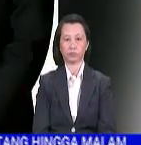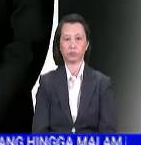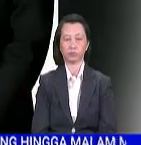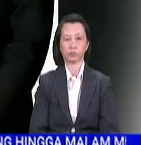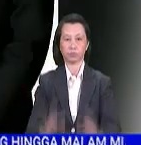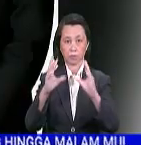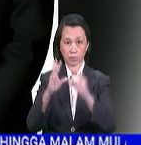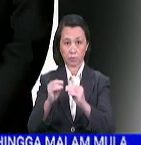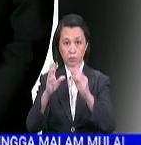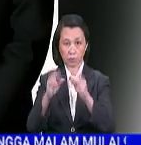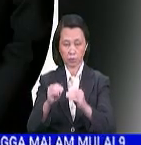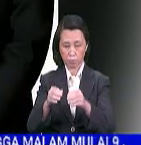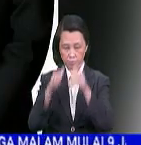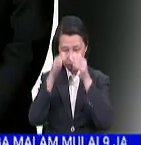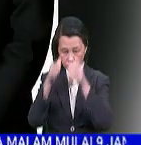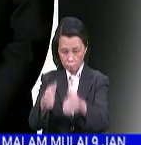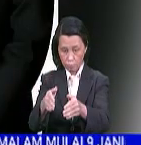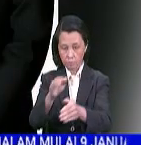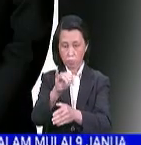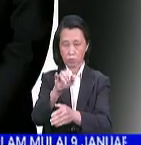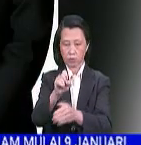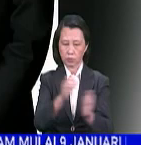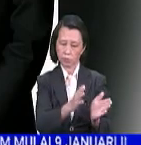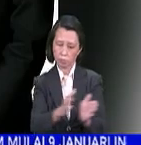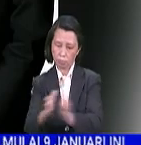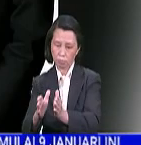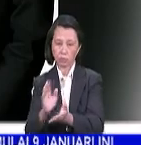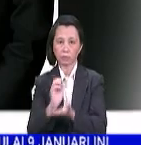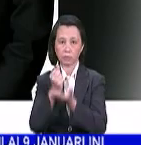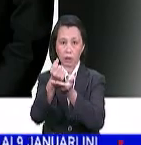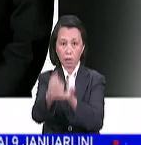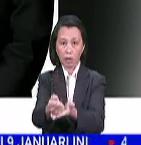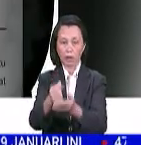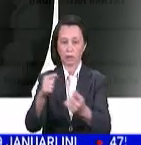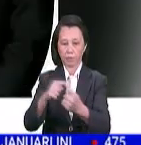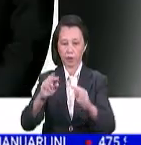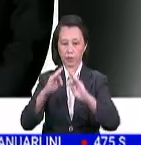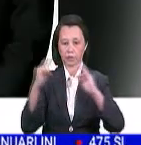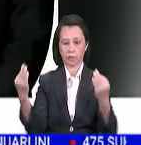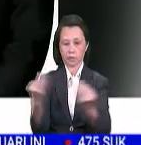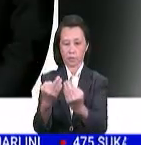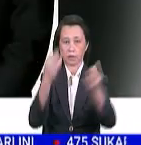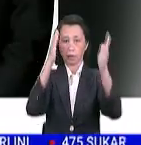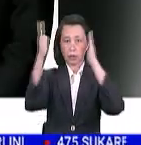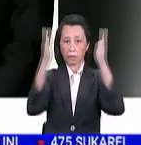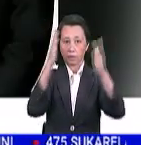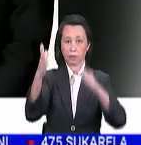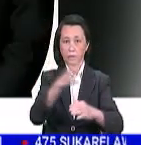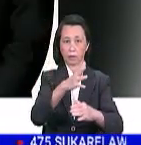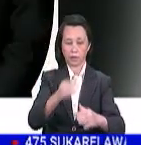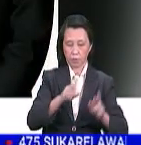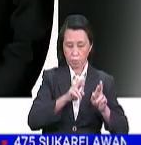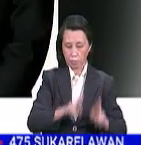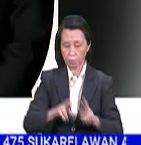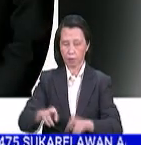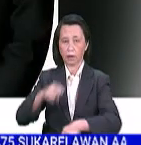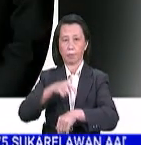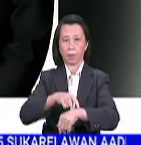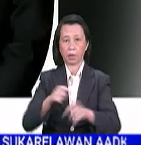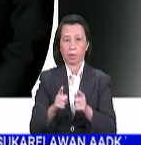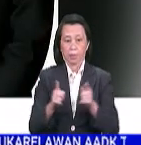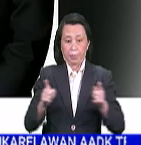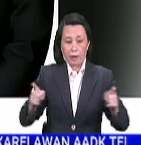mesyuarat turut menumbuhkan isu penyelarasan bantuan kepada keluarga Malaysia don't perancangan jangka